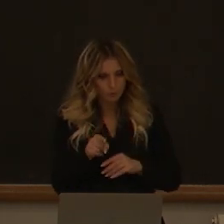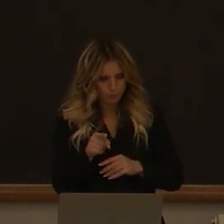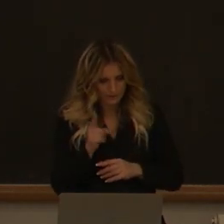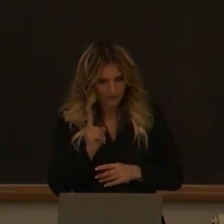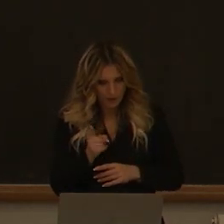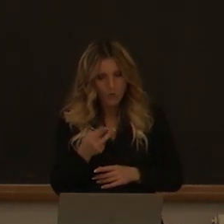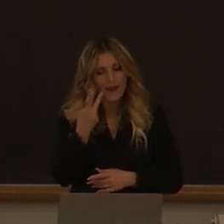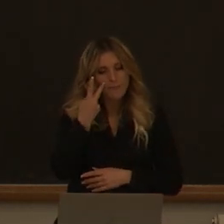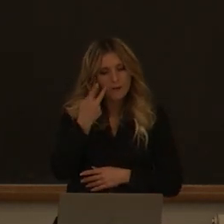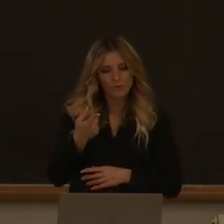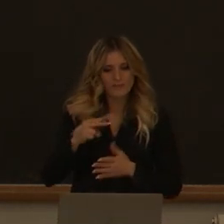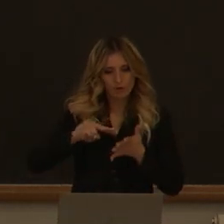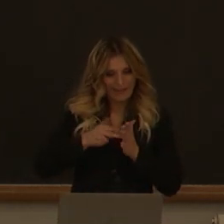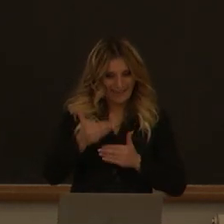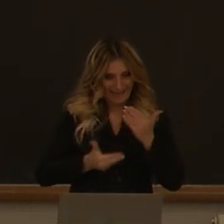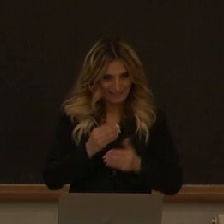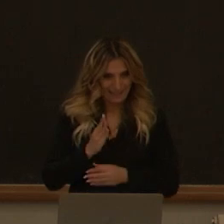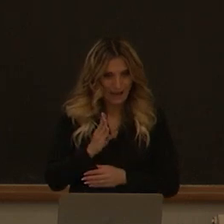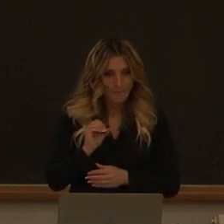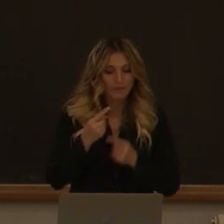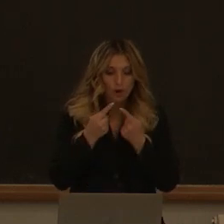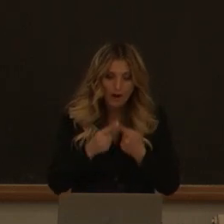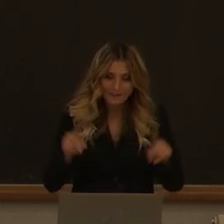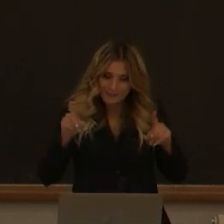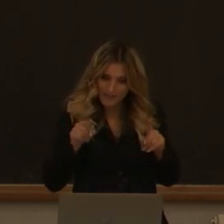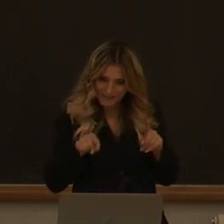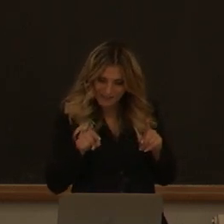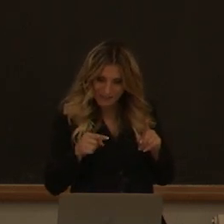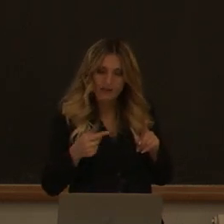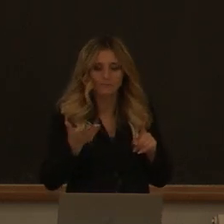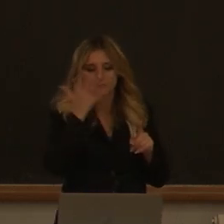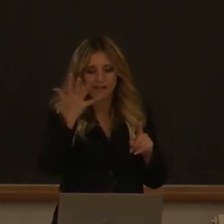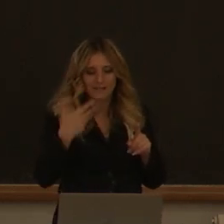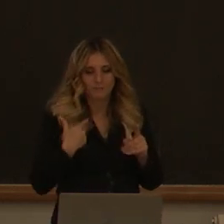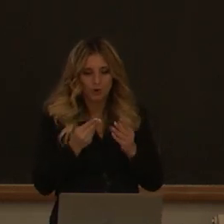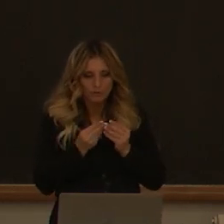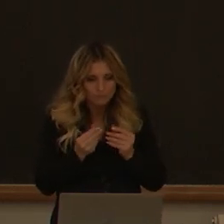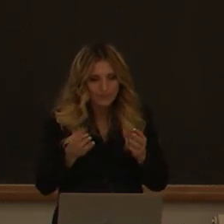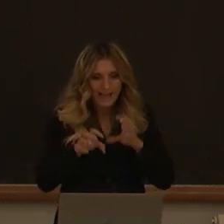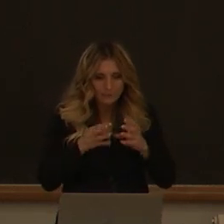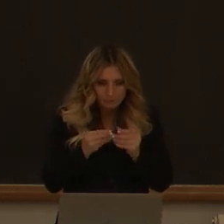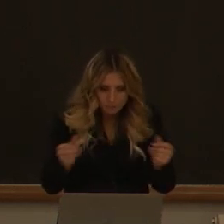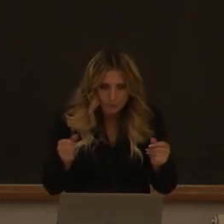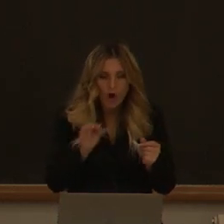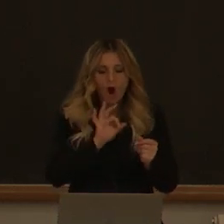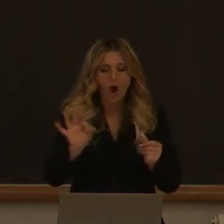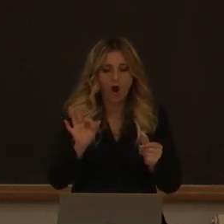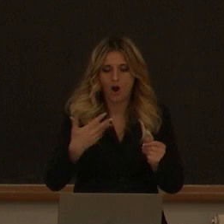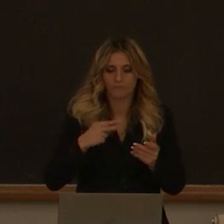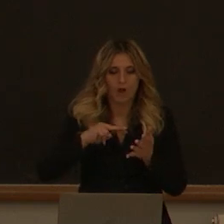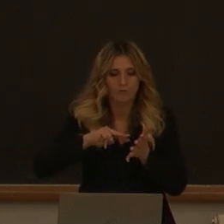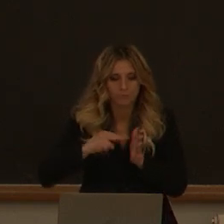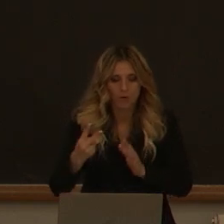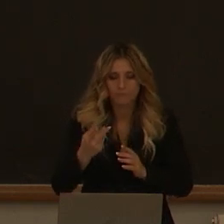la perdita della biodiversità, al di là di quello che può essere l'estinzione di specie rare o endemiche, quello che possono essere